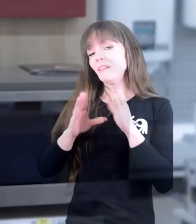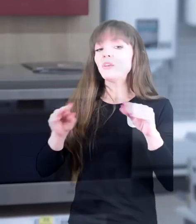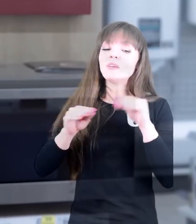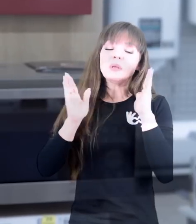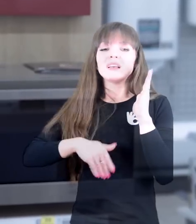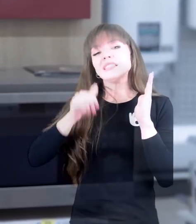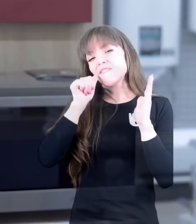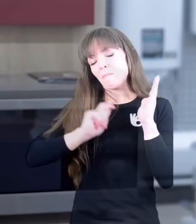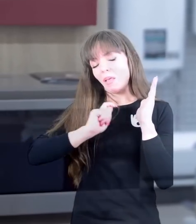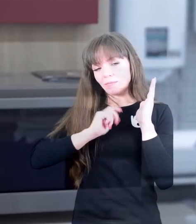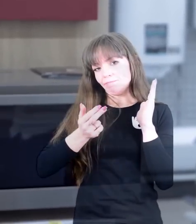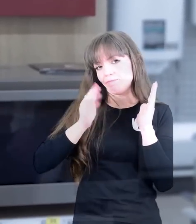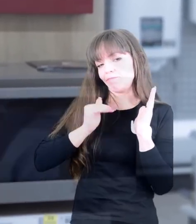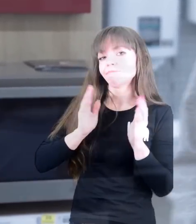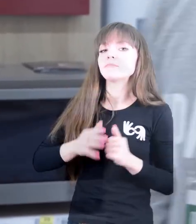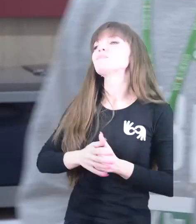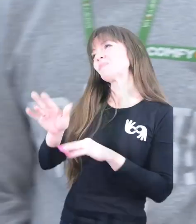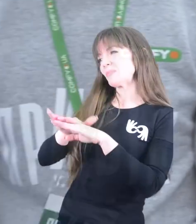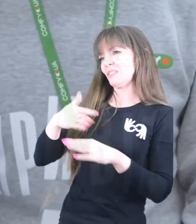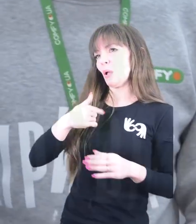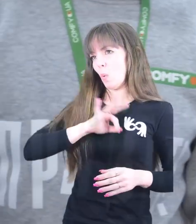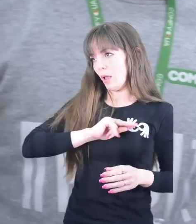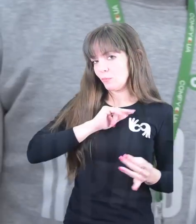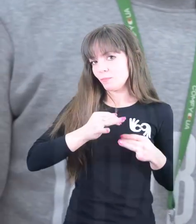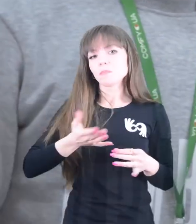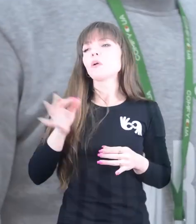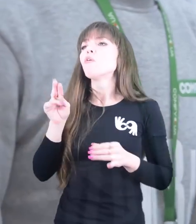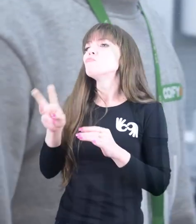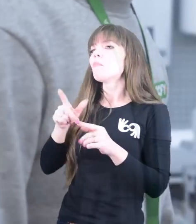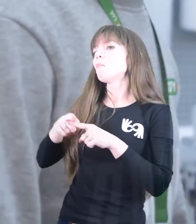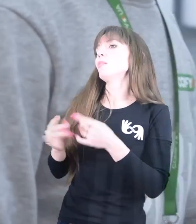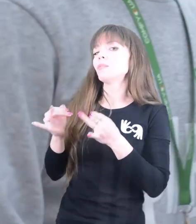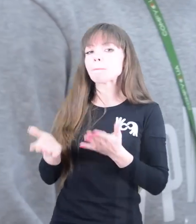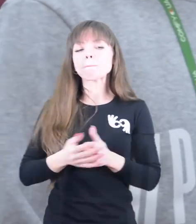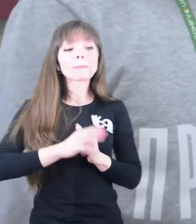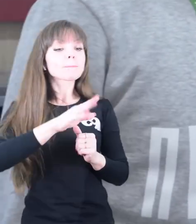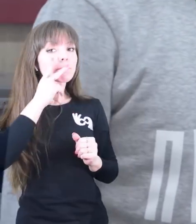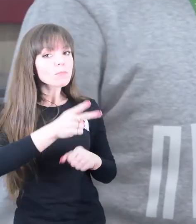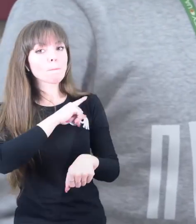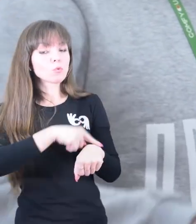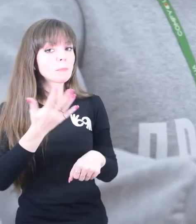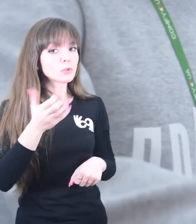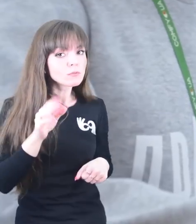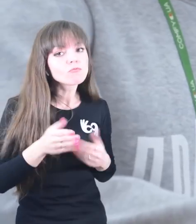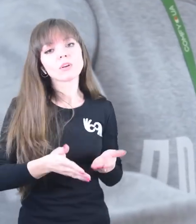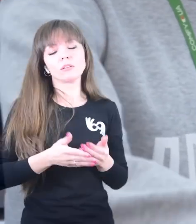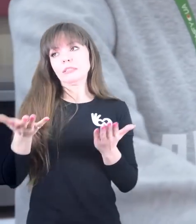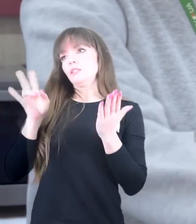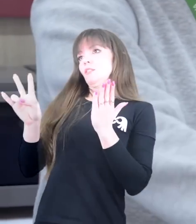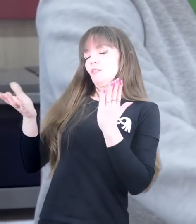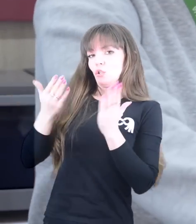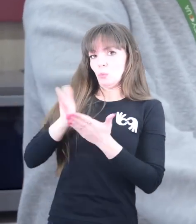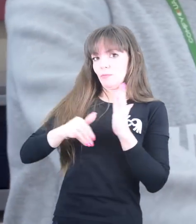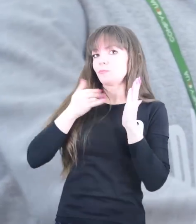Да, Кирюш, ну все, давай, да, завтра в баньку сходим, ага, давай. Извините, поработать. Ваня, так на чем мы остановились? Смотрите, значит,